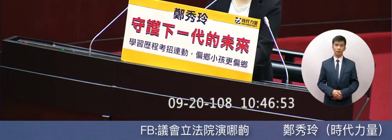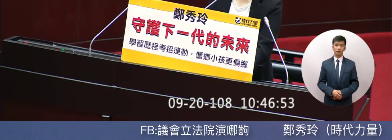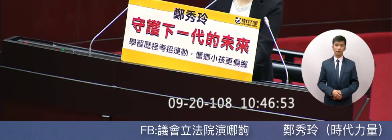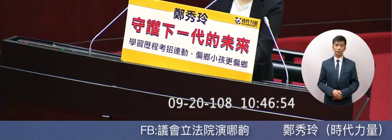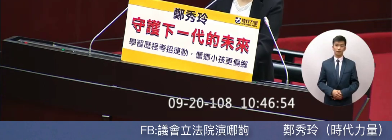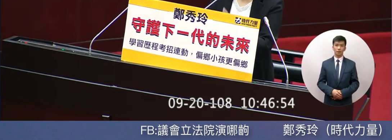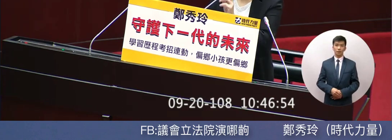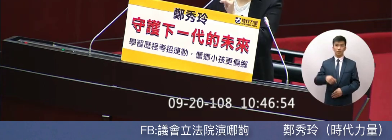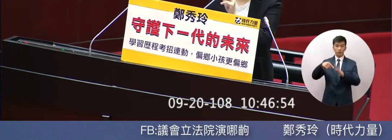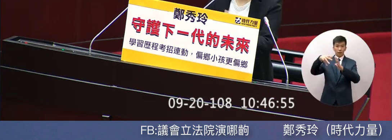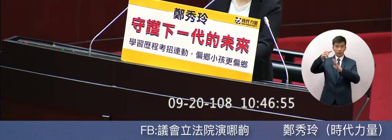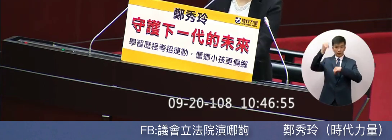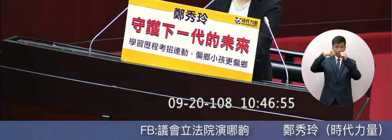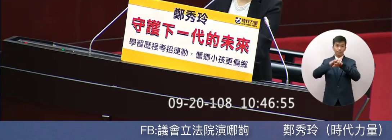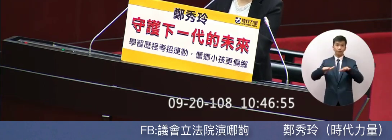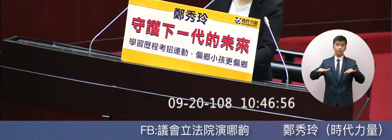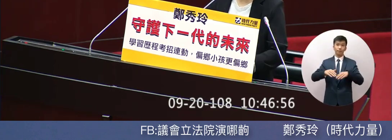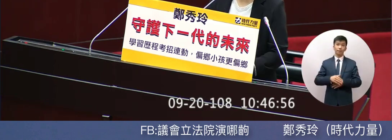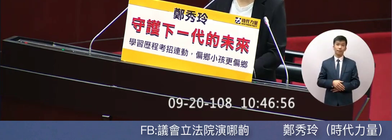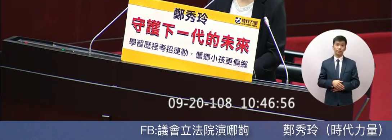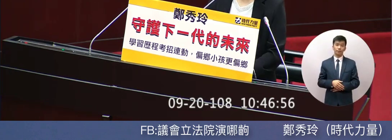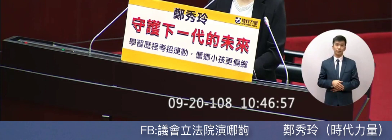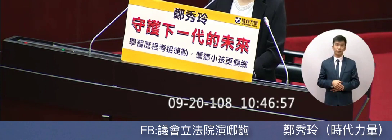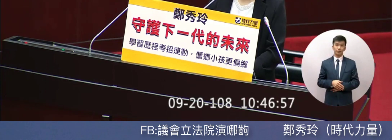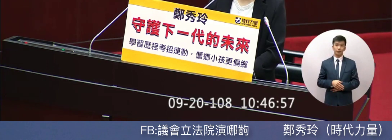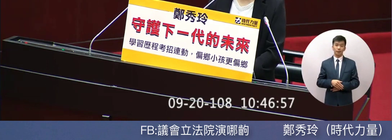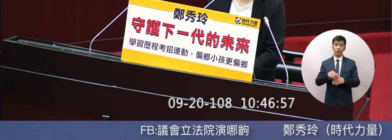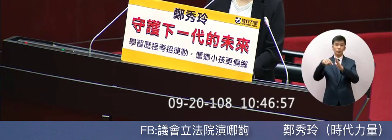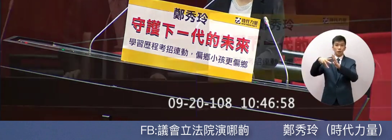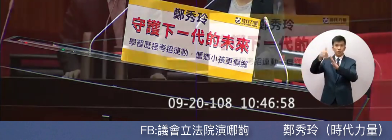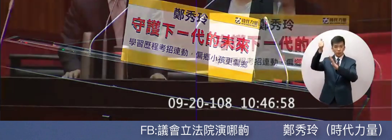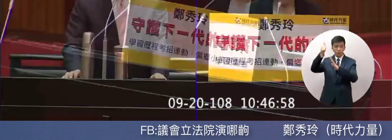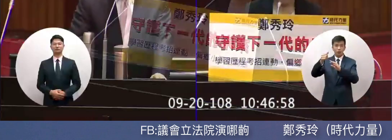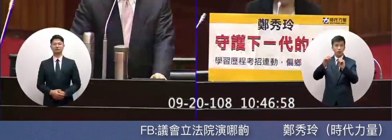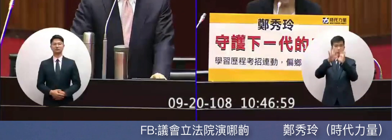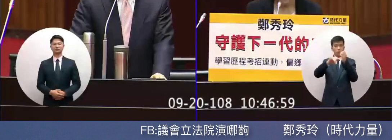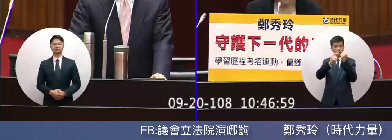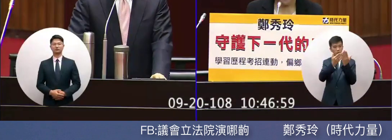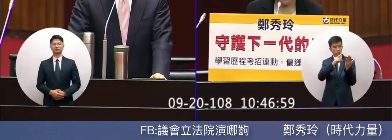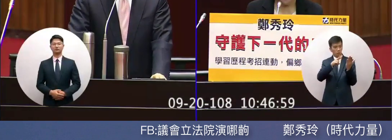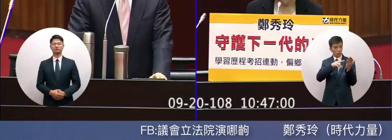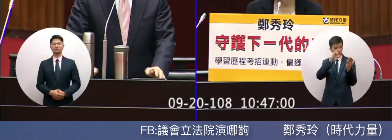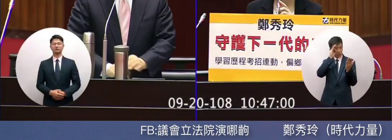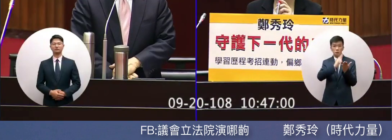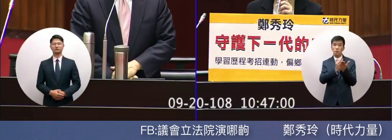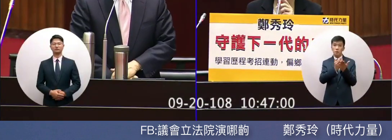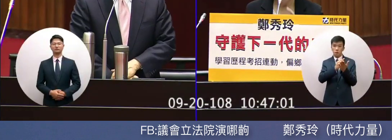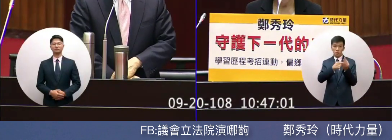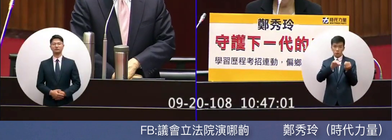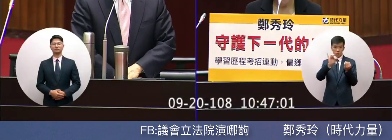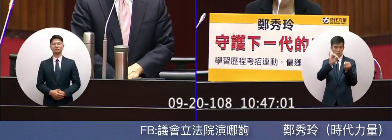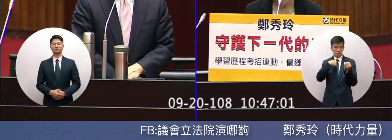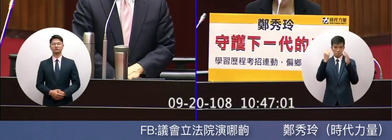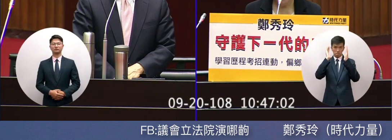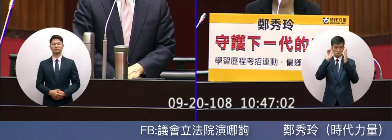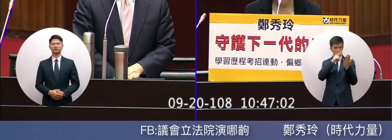苏院长早安。 哎，委员你好。哎， 拜读院长的施政报告哈，也100多页，我很仔细的看的